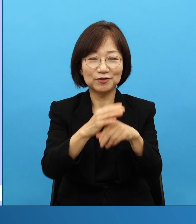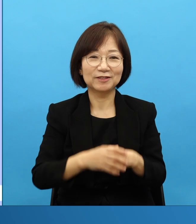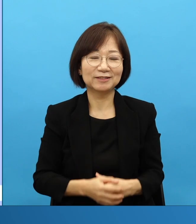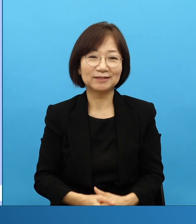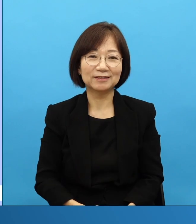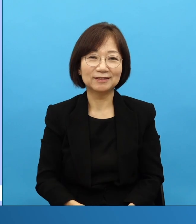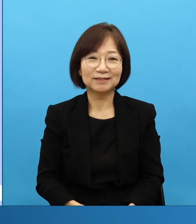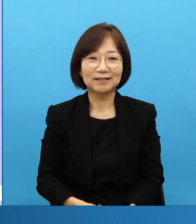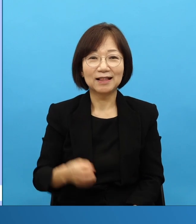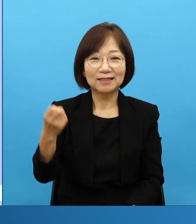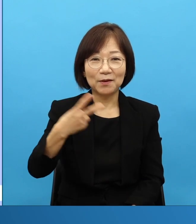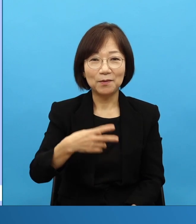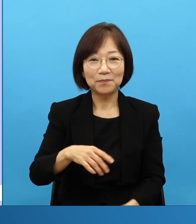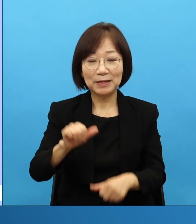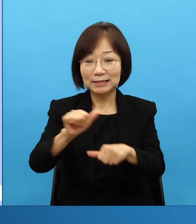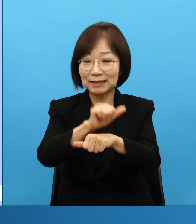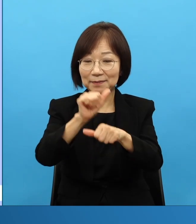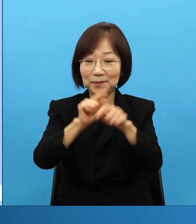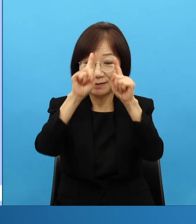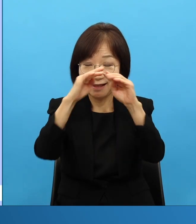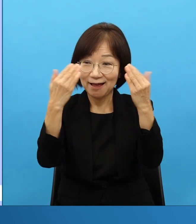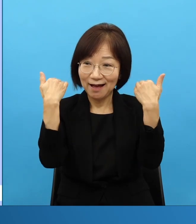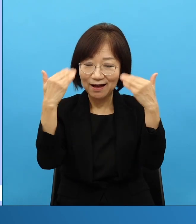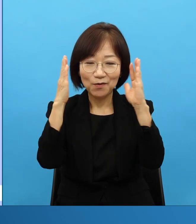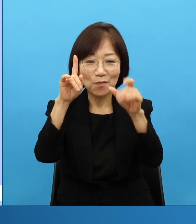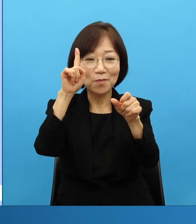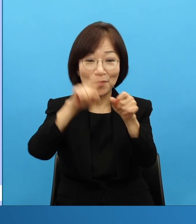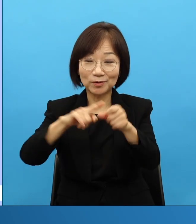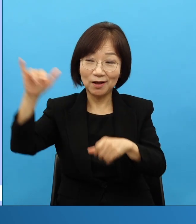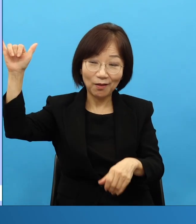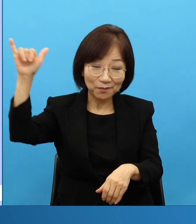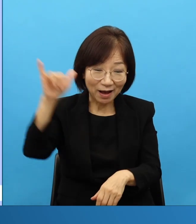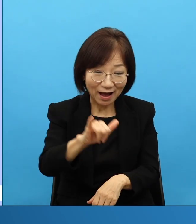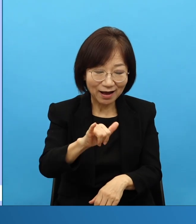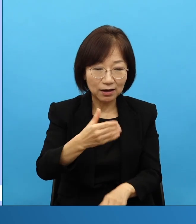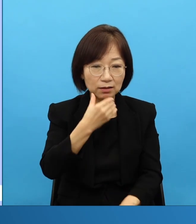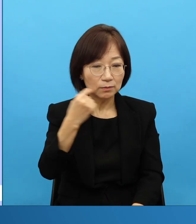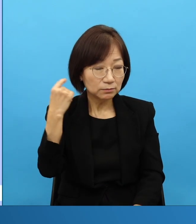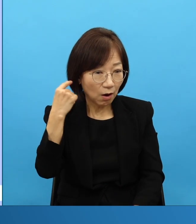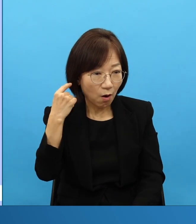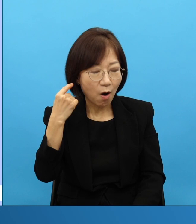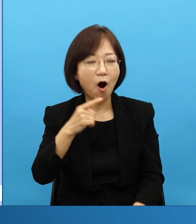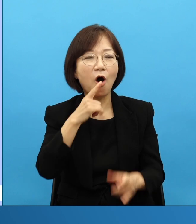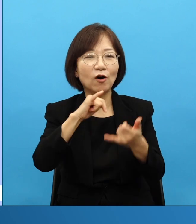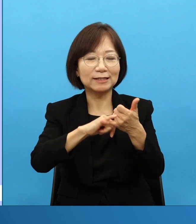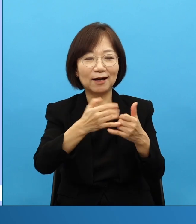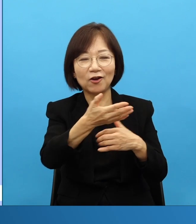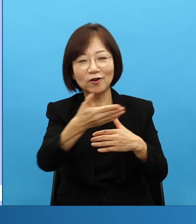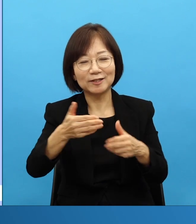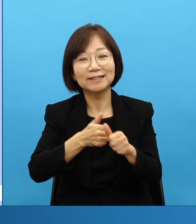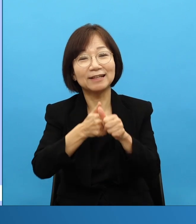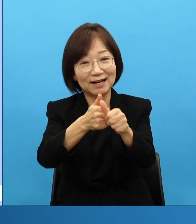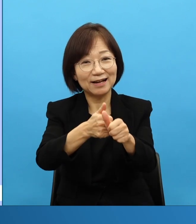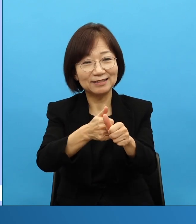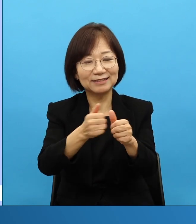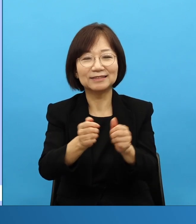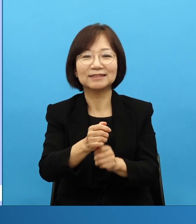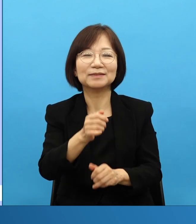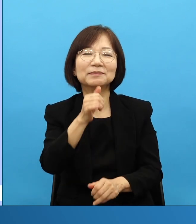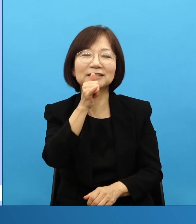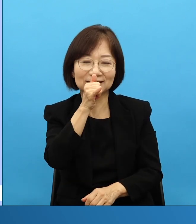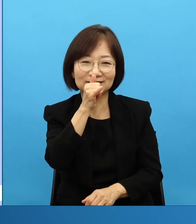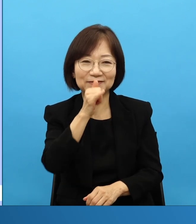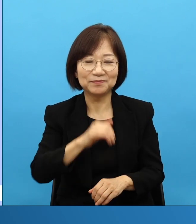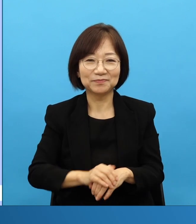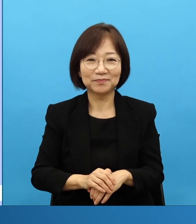그리고 싱가포르 대학에 유학 와서 복음을 듣고 언약의 여정을 걷게 된 랩넌트도 있어. 낯선 땅